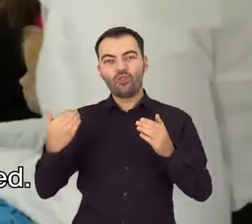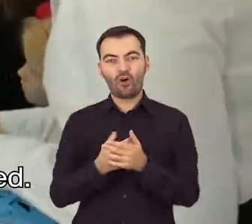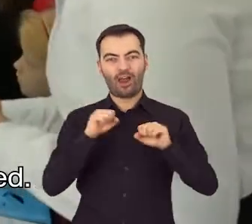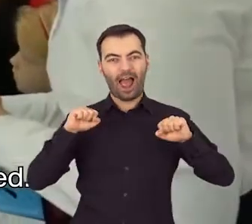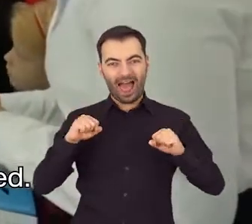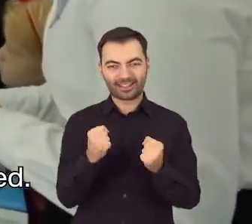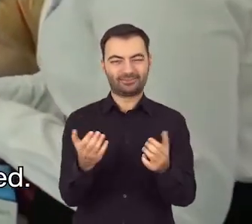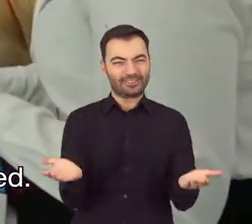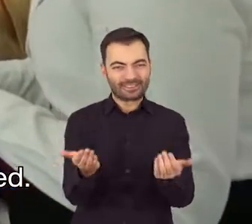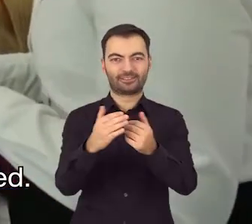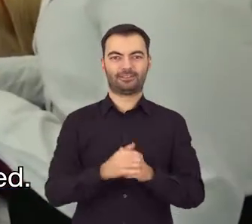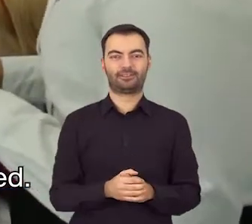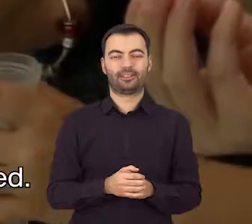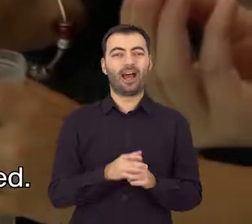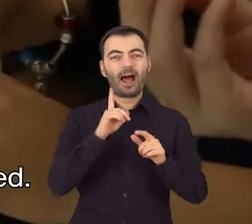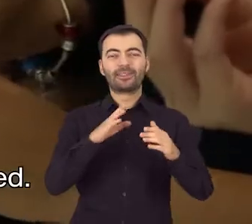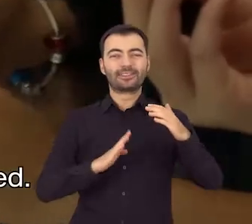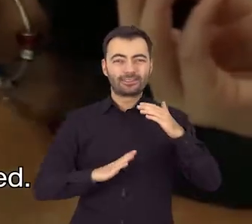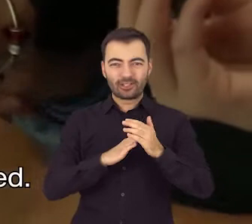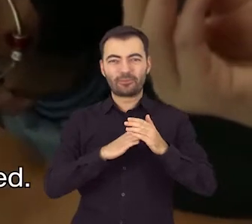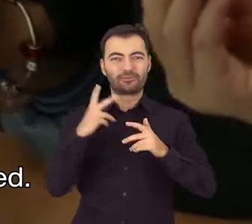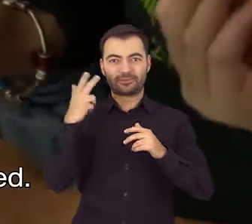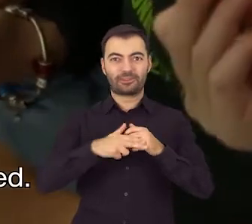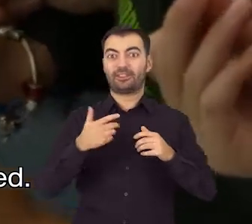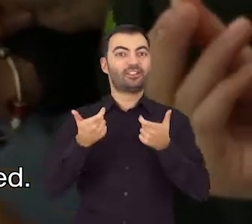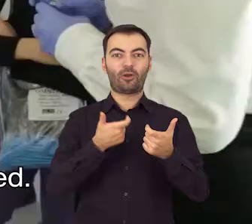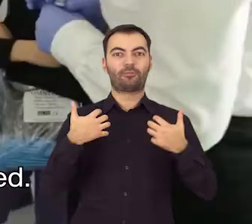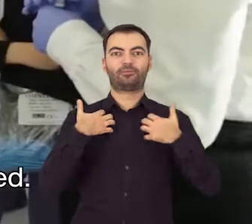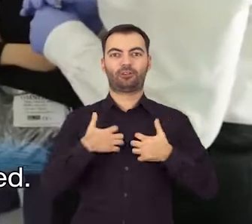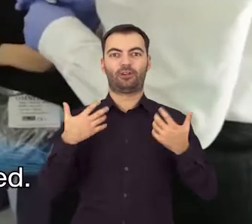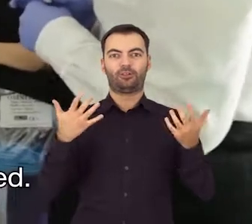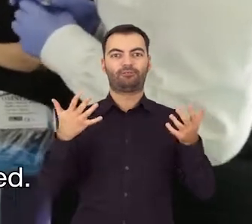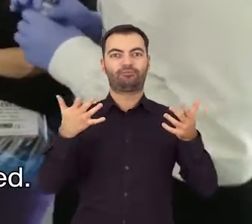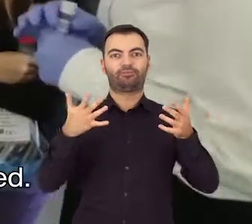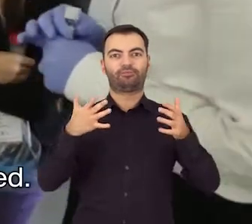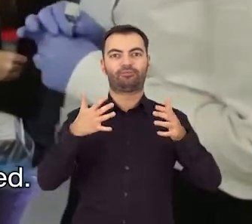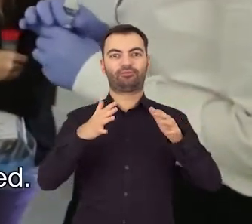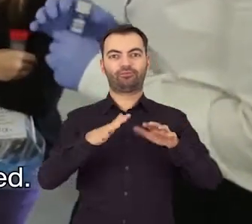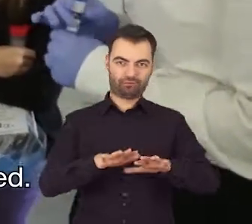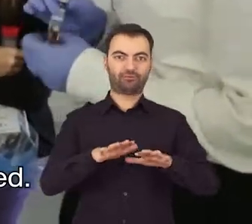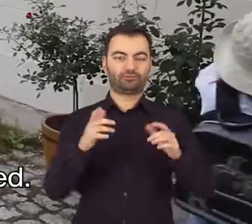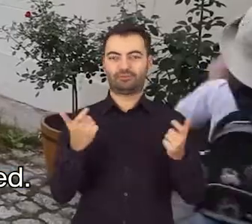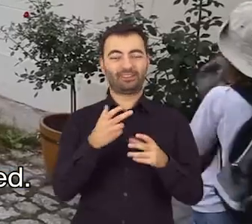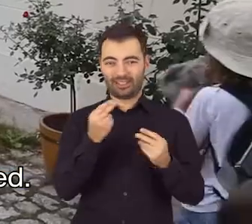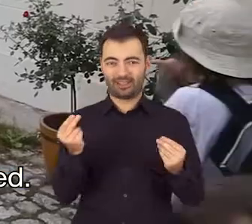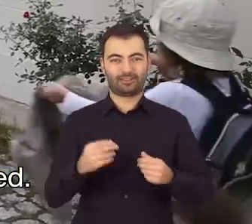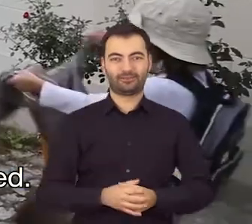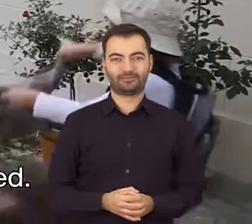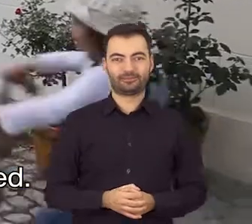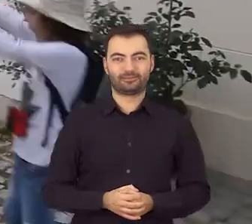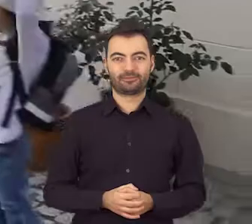tego, aby nie dopuścić tak naprawdę do tego, żeby ta przyroda mogła być w jakimś aspekcie